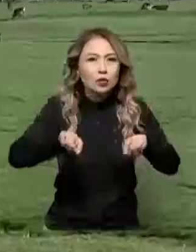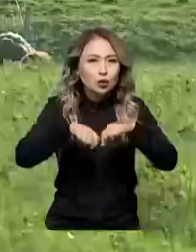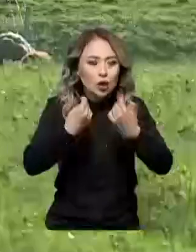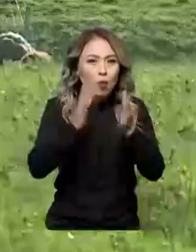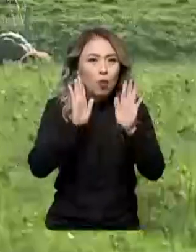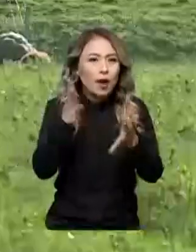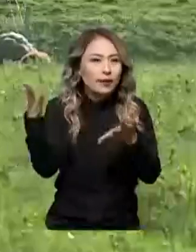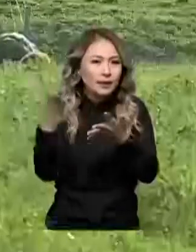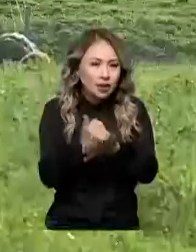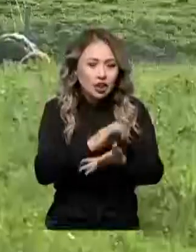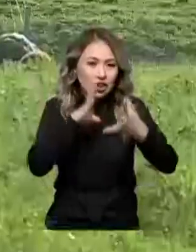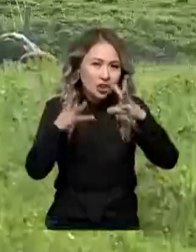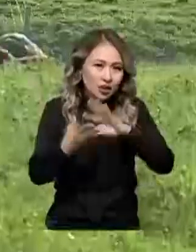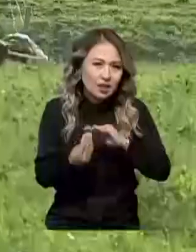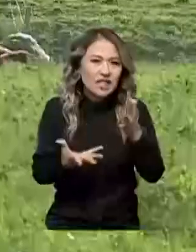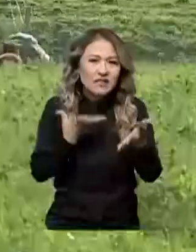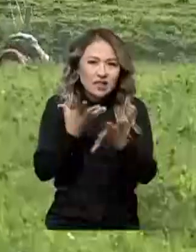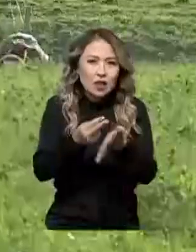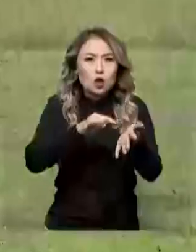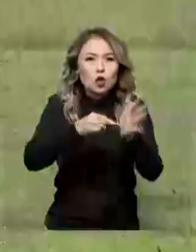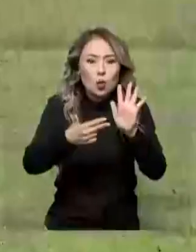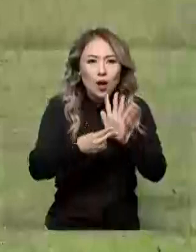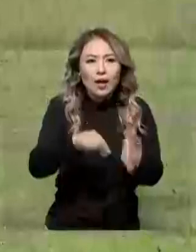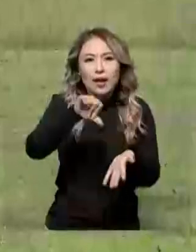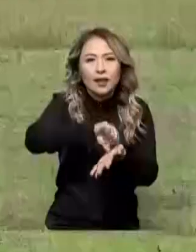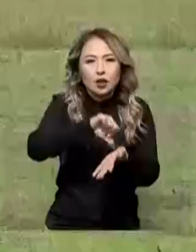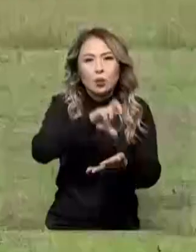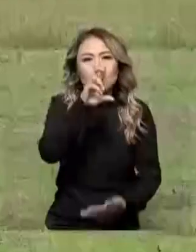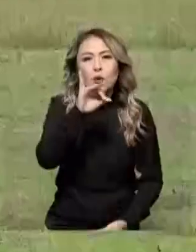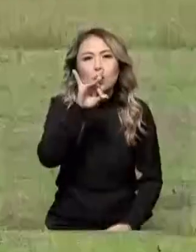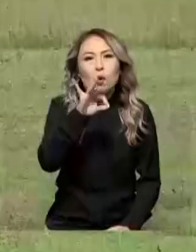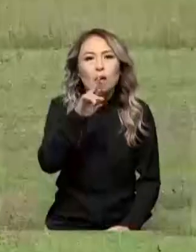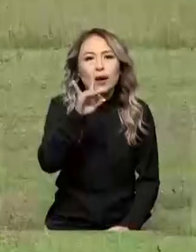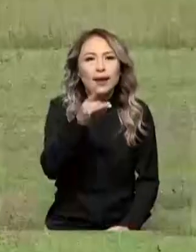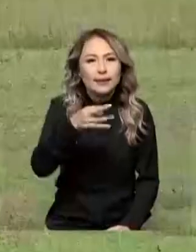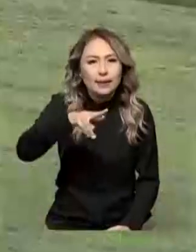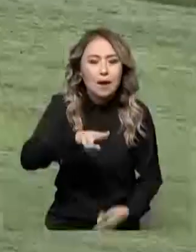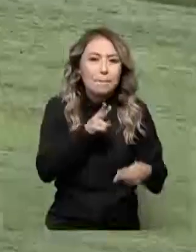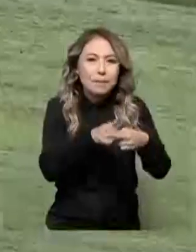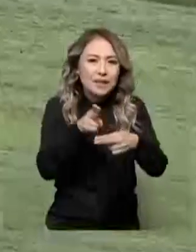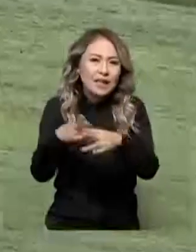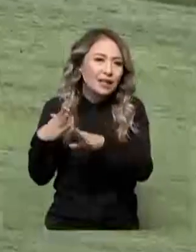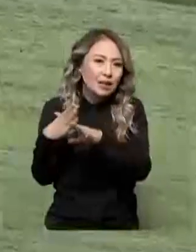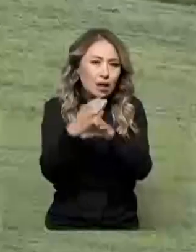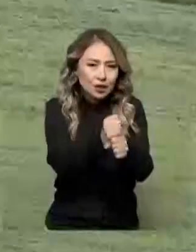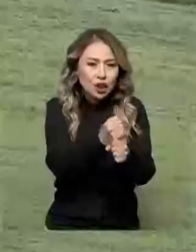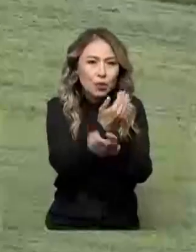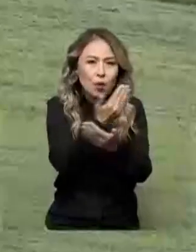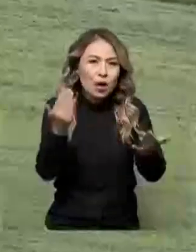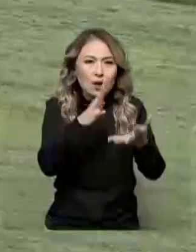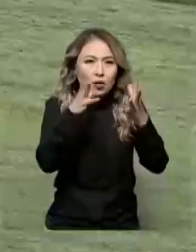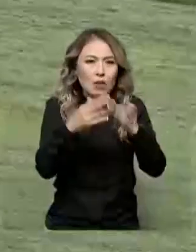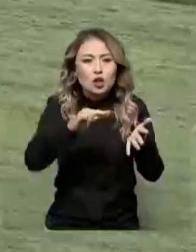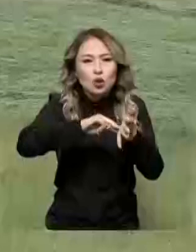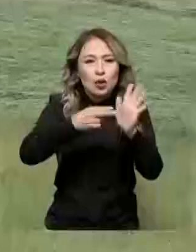заң бұзушылықтарының болғанын анықтады. Нәтижесінде инвестициялық жобаларға қатысты бюрократиялық кедергінің бәрі қысқартылды. Жалпы